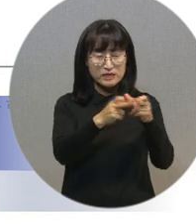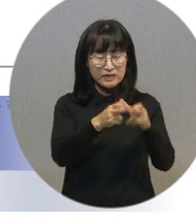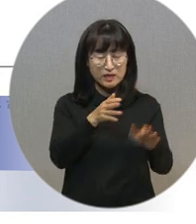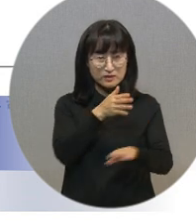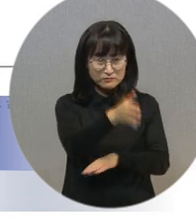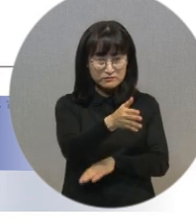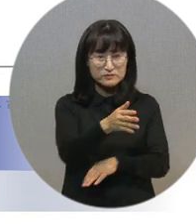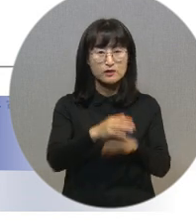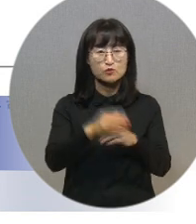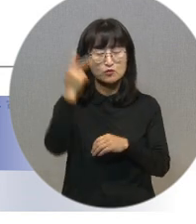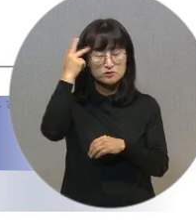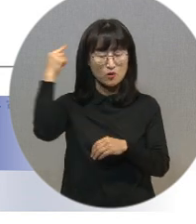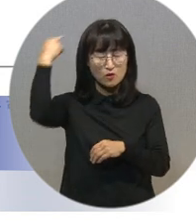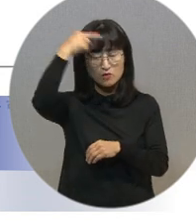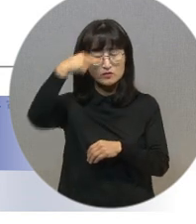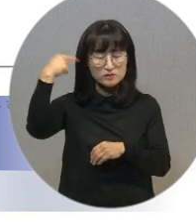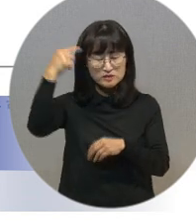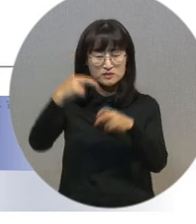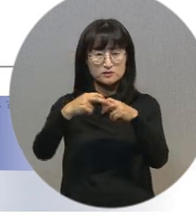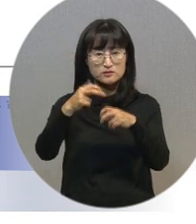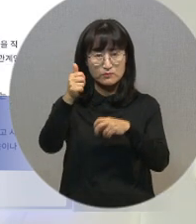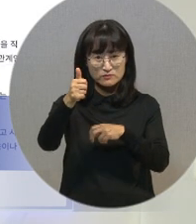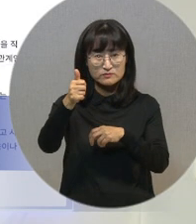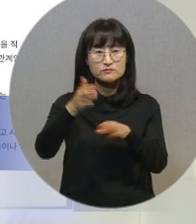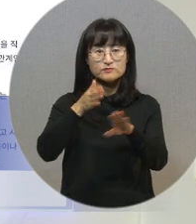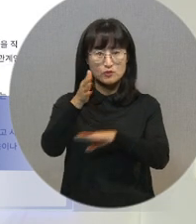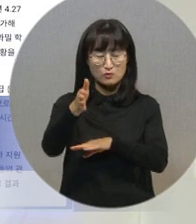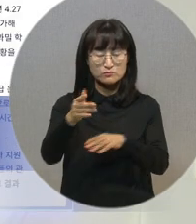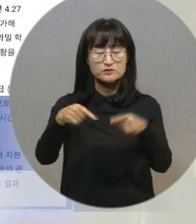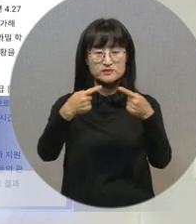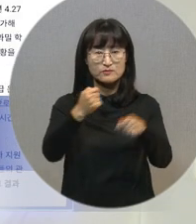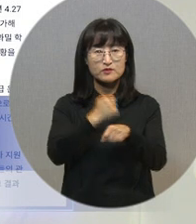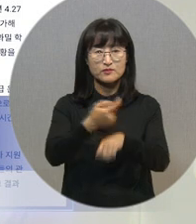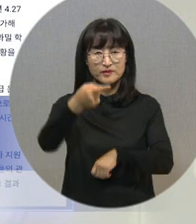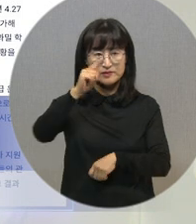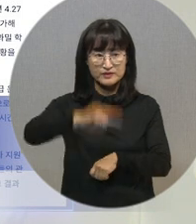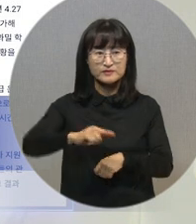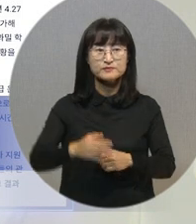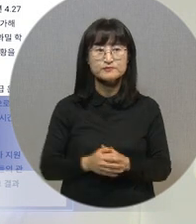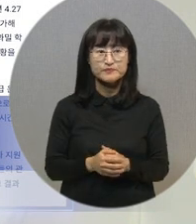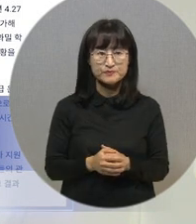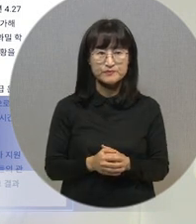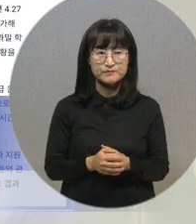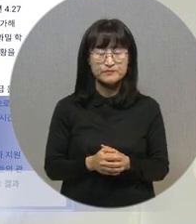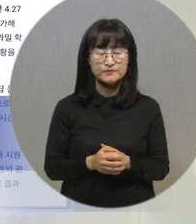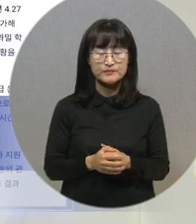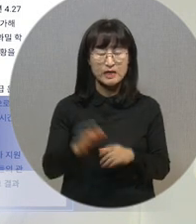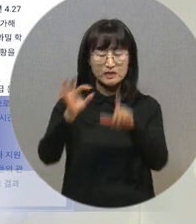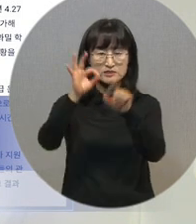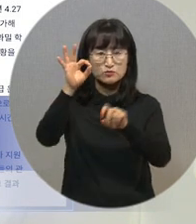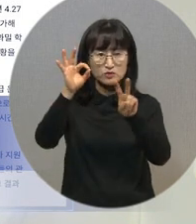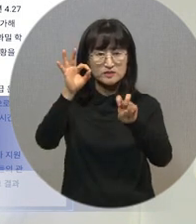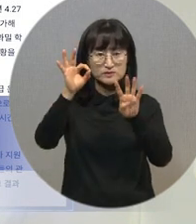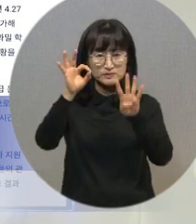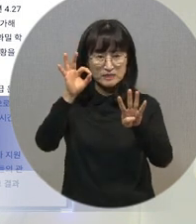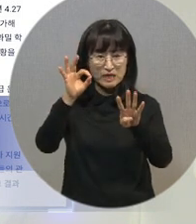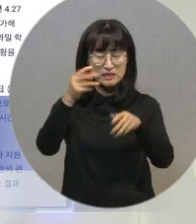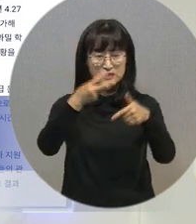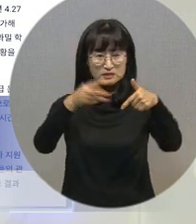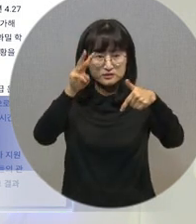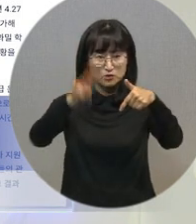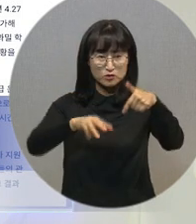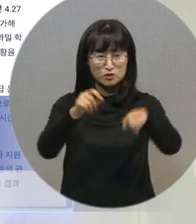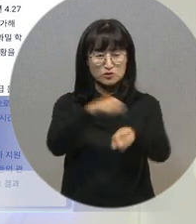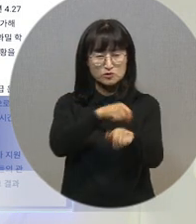정신의학과 전문의가 참여합니다 다음 소식입니다 아 지난 10월 24일 인천에서